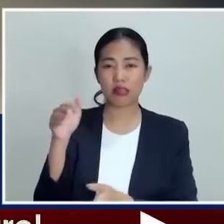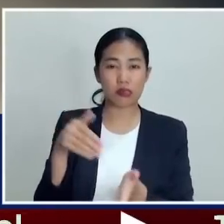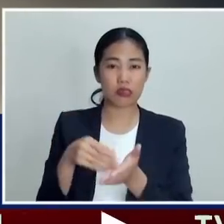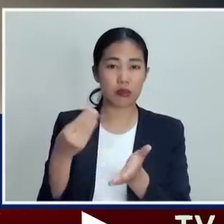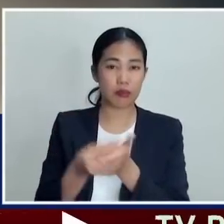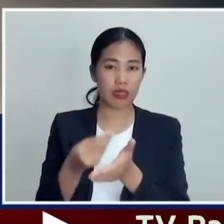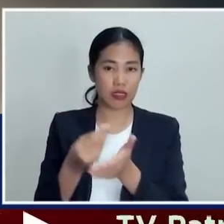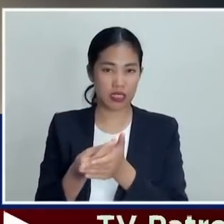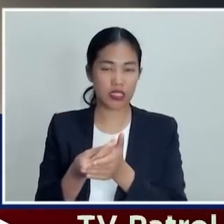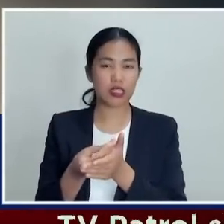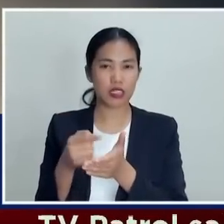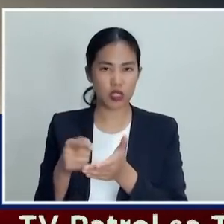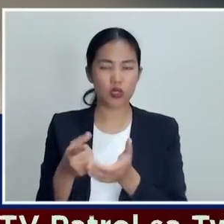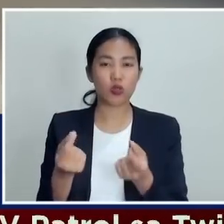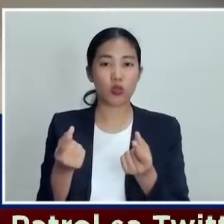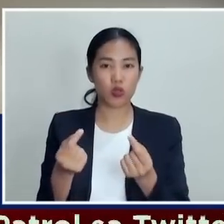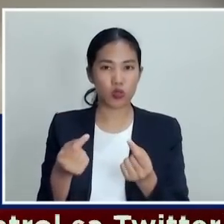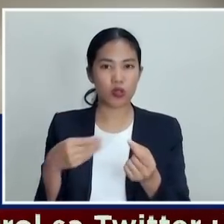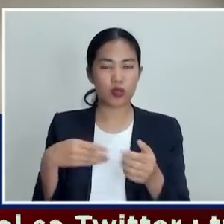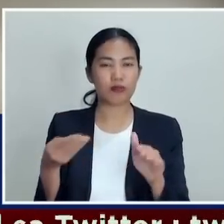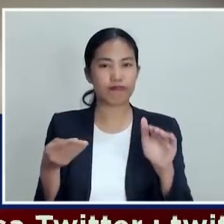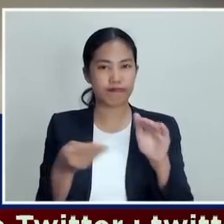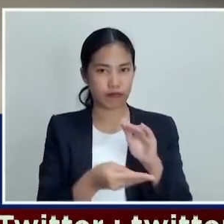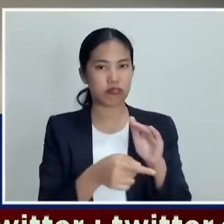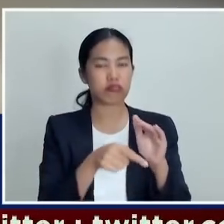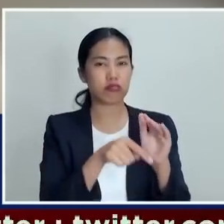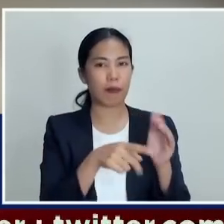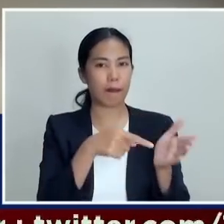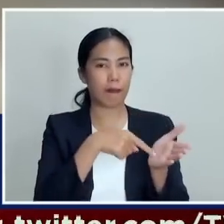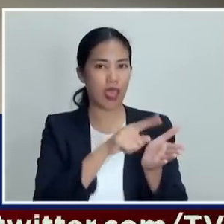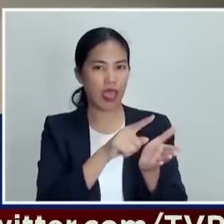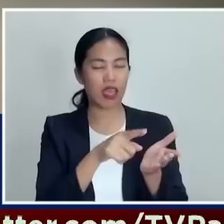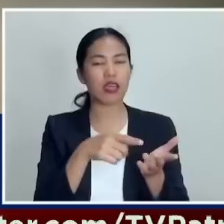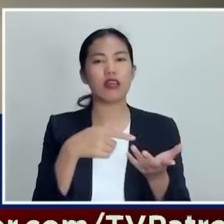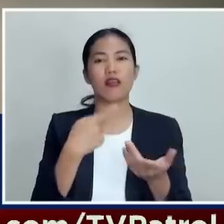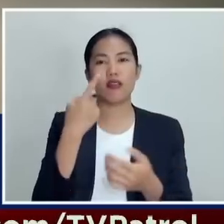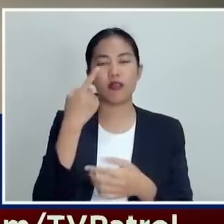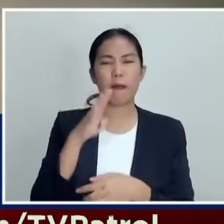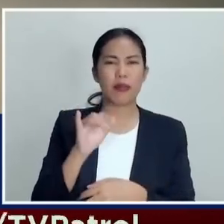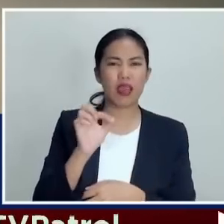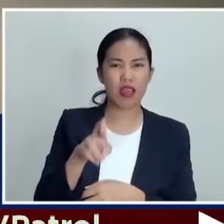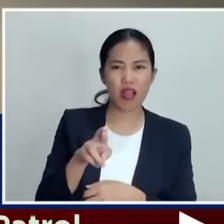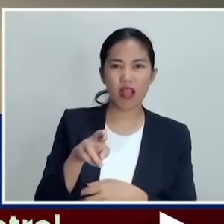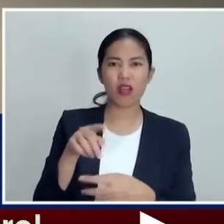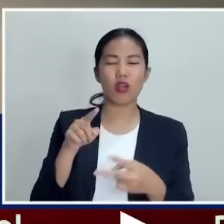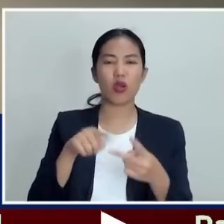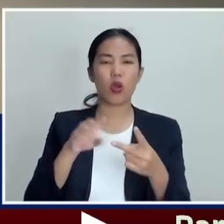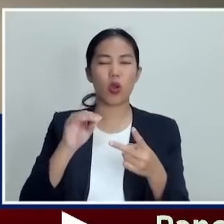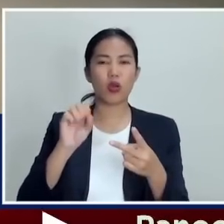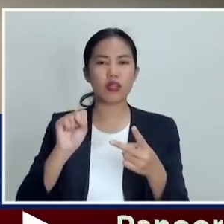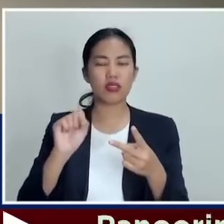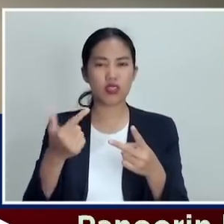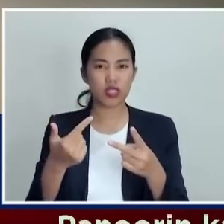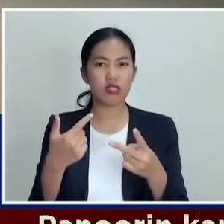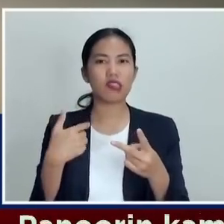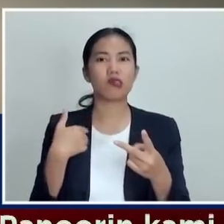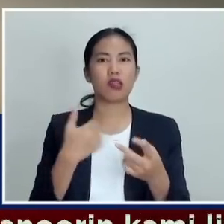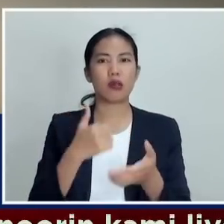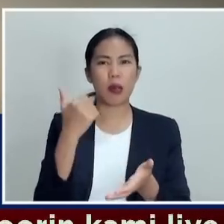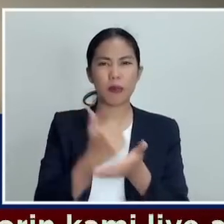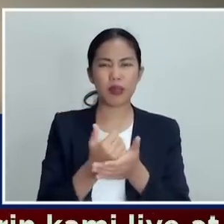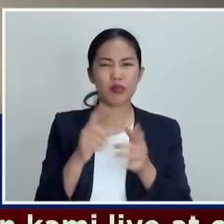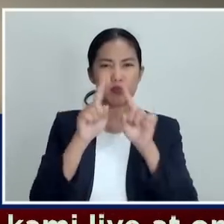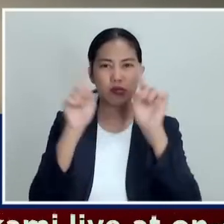na ipanglalagay umano sa Bureau of Customs, BIR at OSG para mailabas ang authority to release imported goods